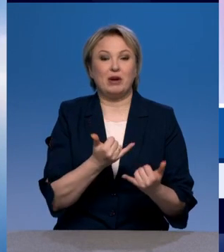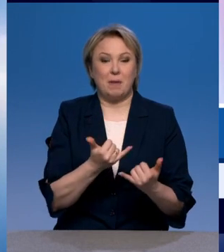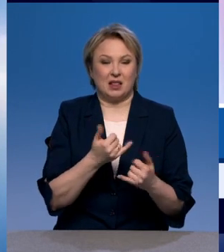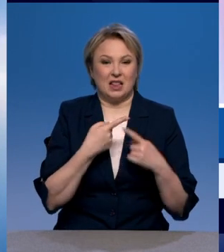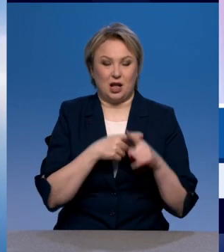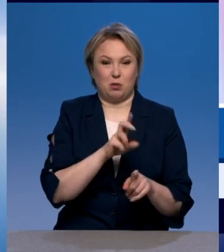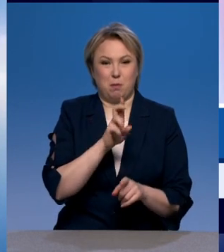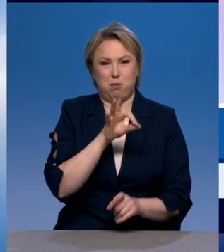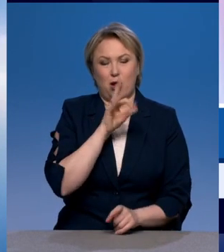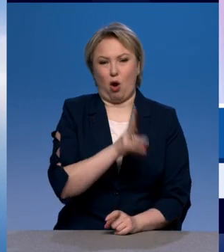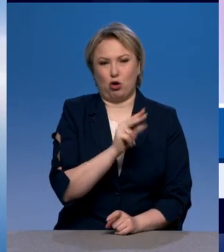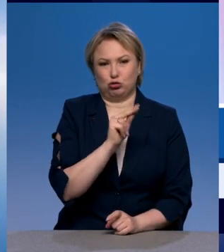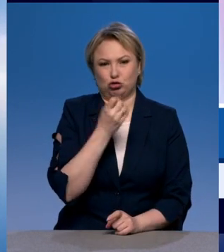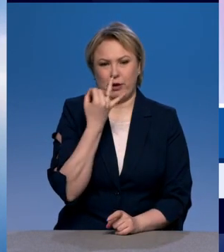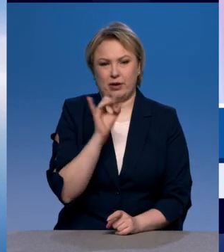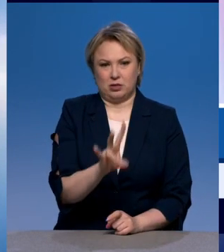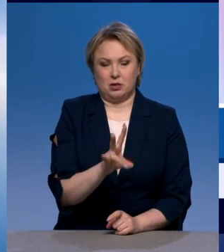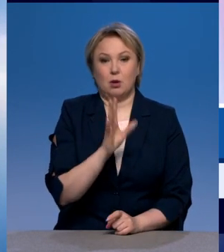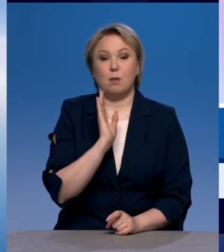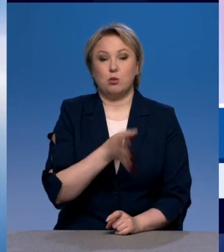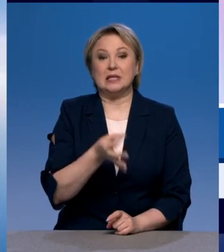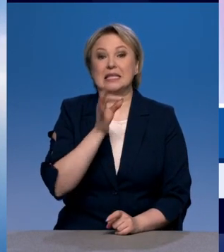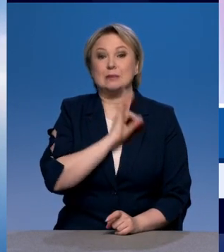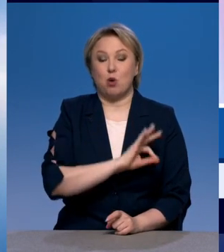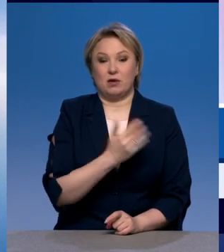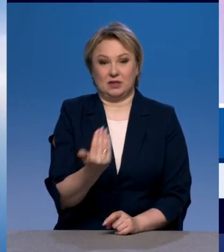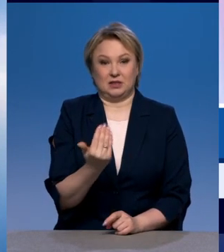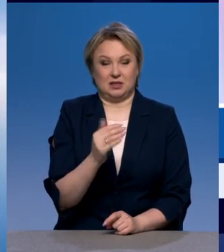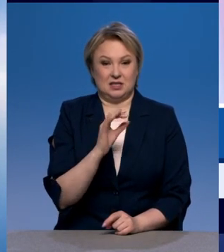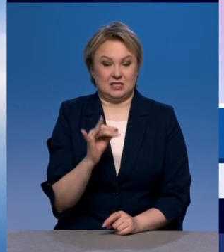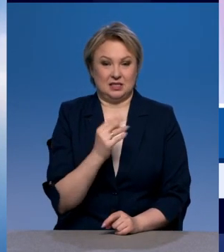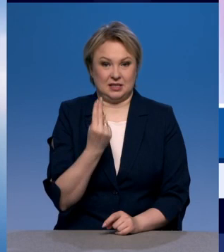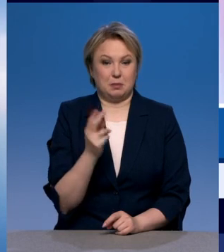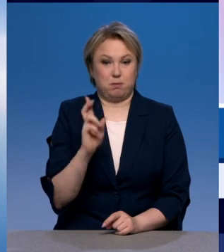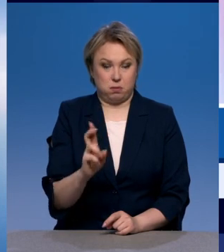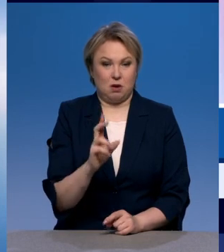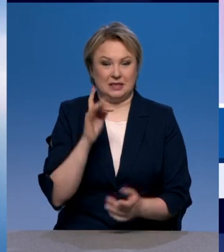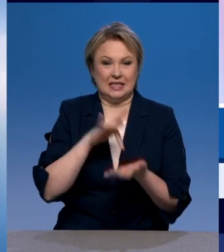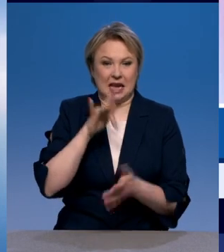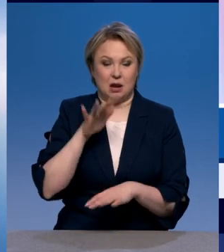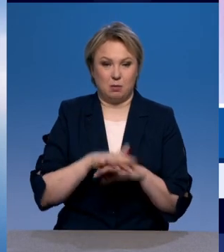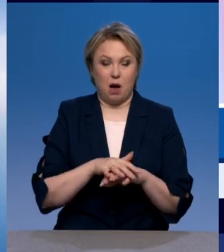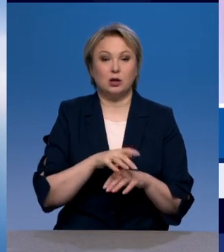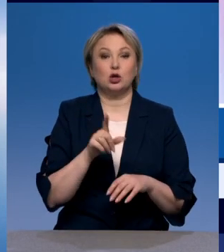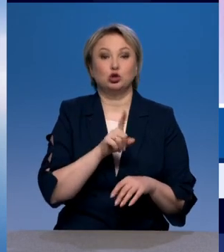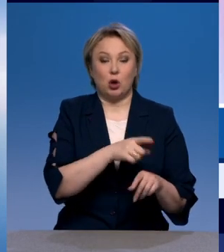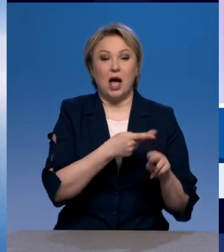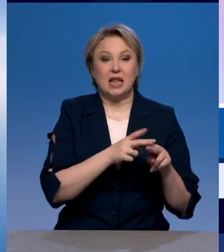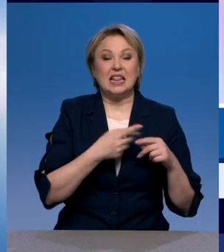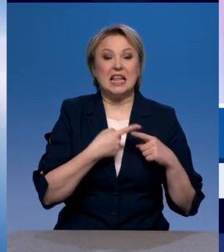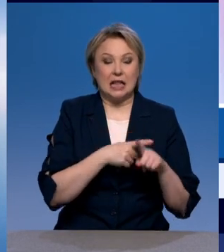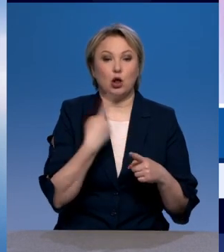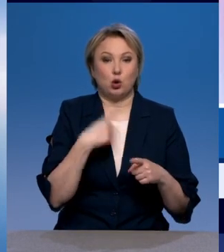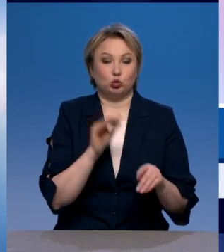будет использован со стороны Центрального банка, но, насколько я знаю, именно принципы блокчейн-технологии заложены, а